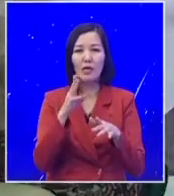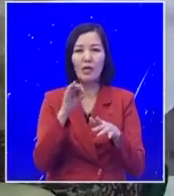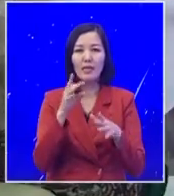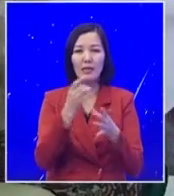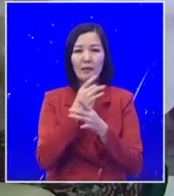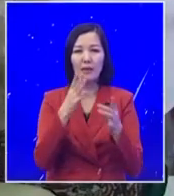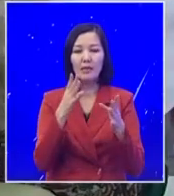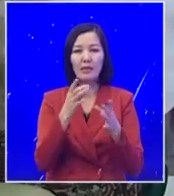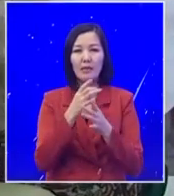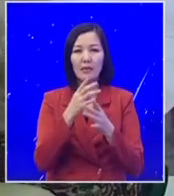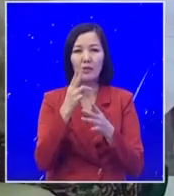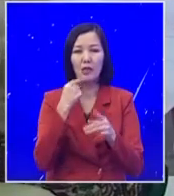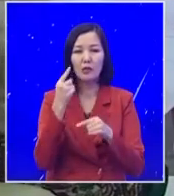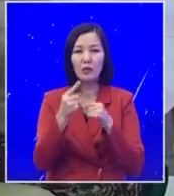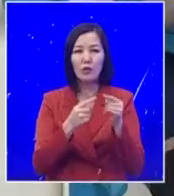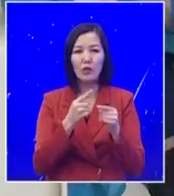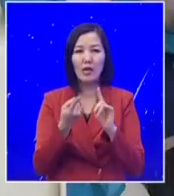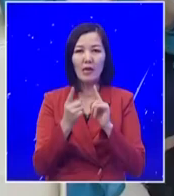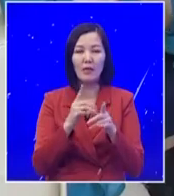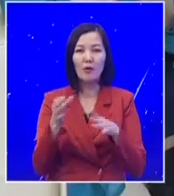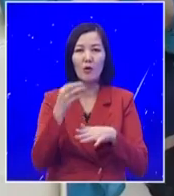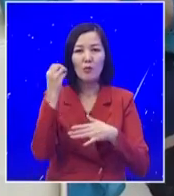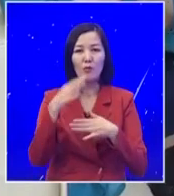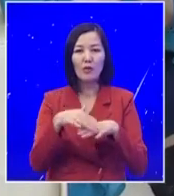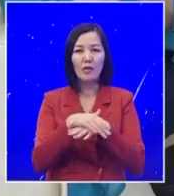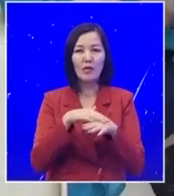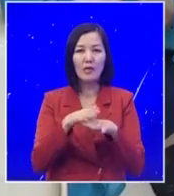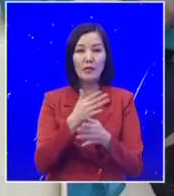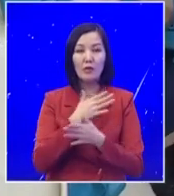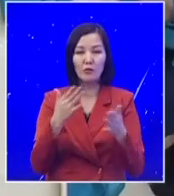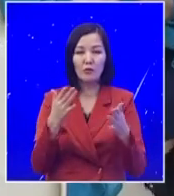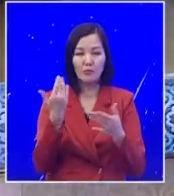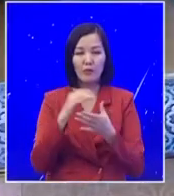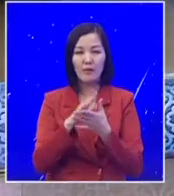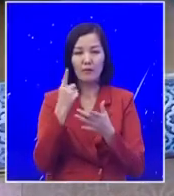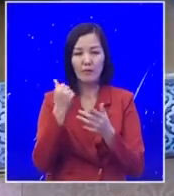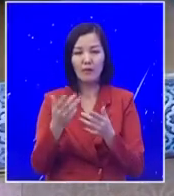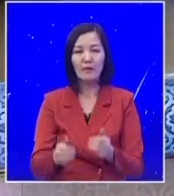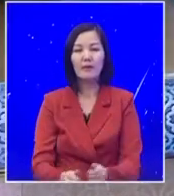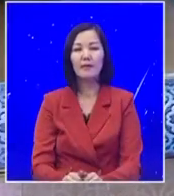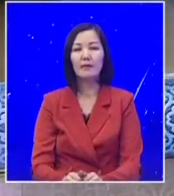татар мәдениетінің мейрамы дәстүрге айналып, облыс орталығының тұрғындары арасында кең етек жайып келе жатыр.